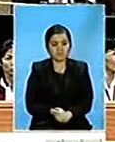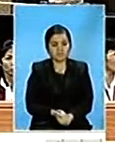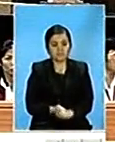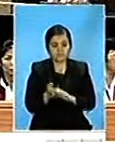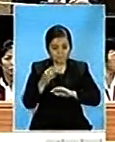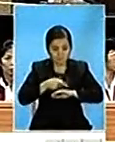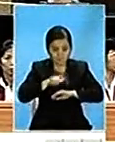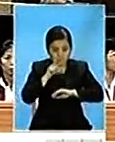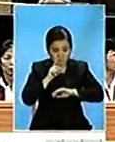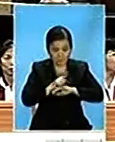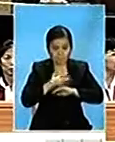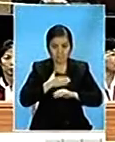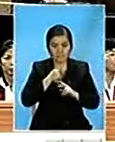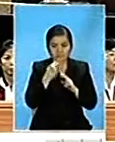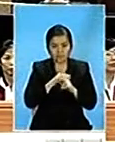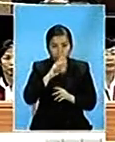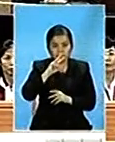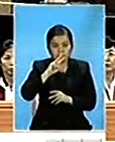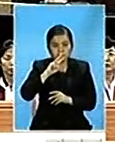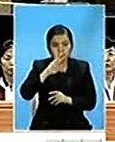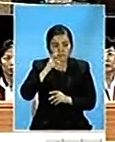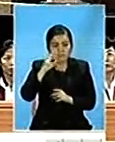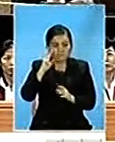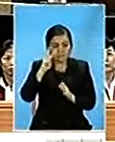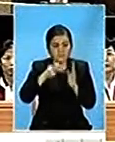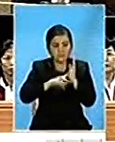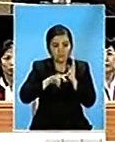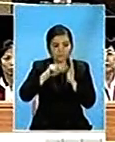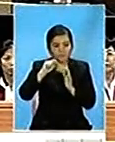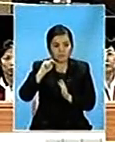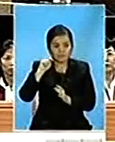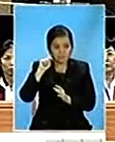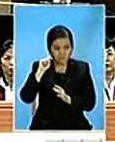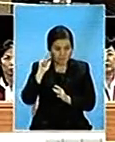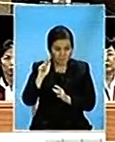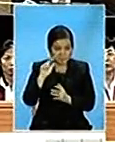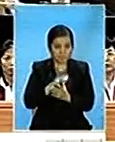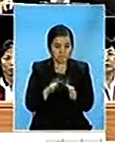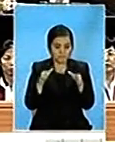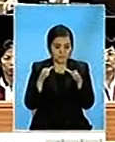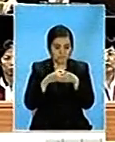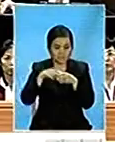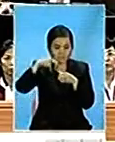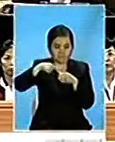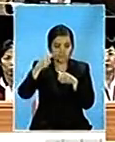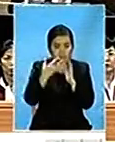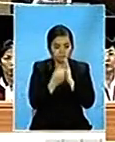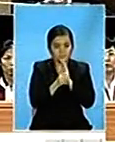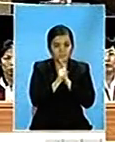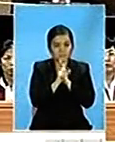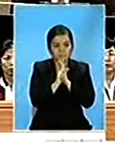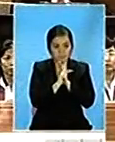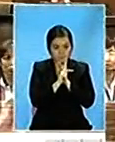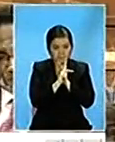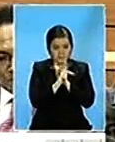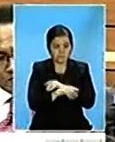ภาที่เคารพกับผมวิวัฒน์ชัยหตะไวยสยะสมาชิกสภาผู้แทนราษฎรพรรคเพื่อไทยจากจังหวัดศรีสะเกษผ